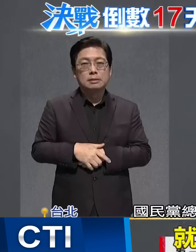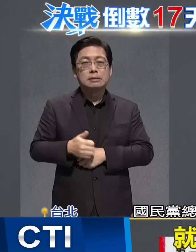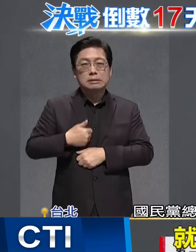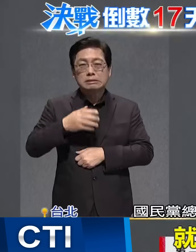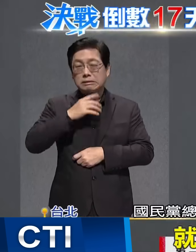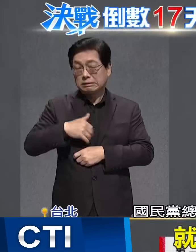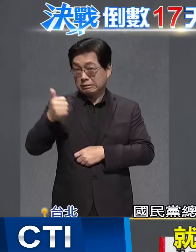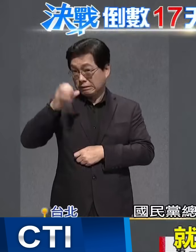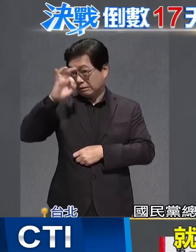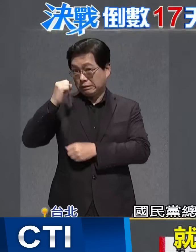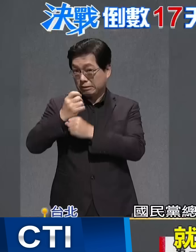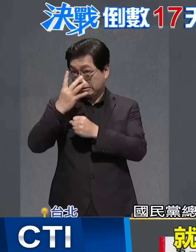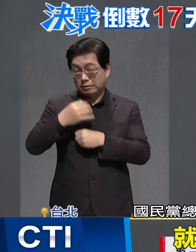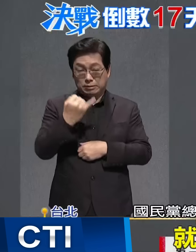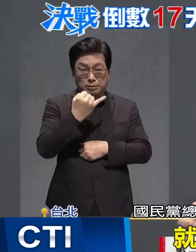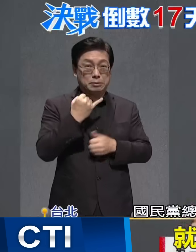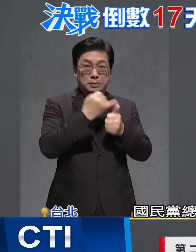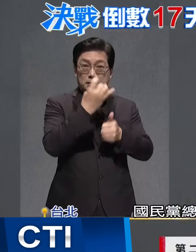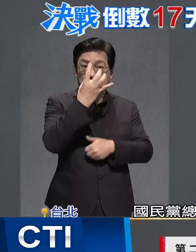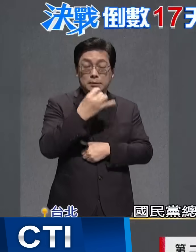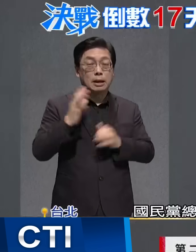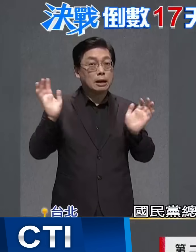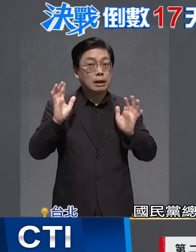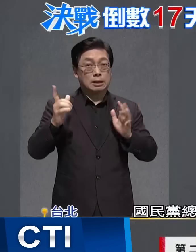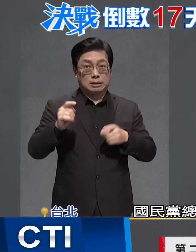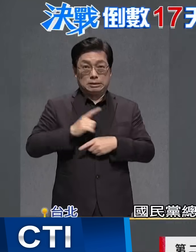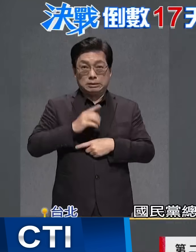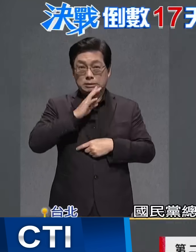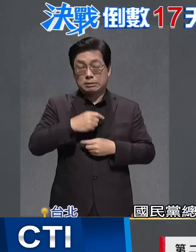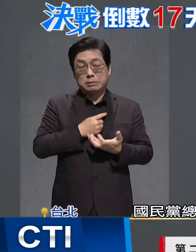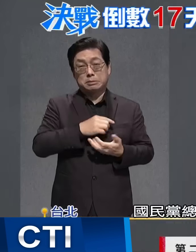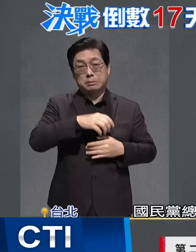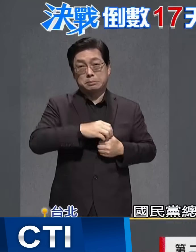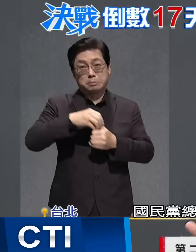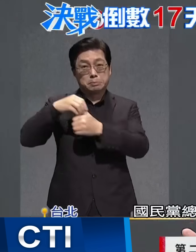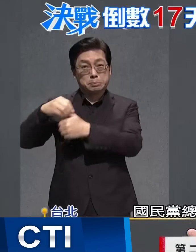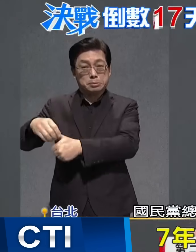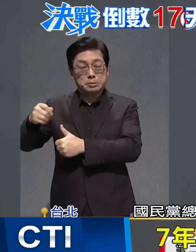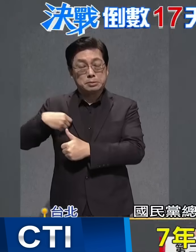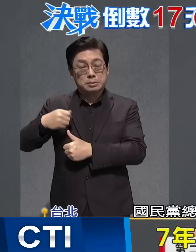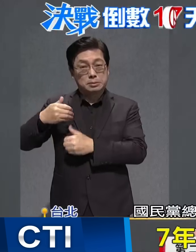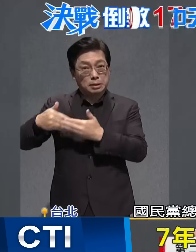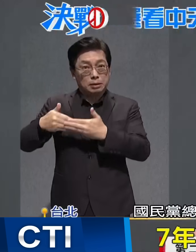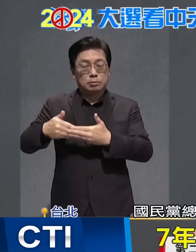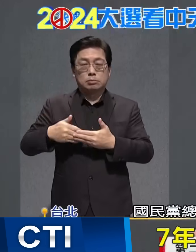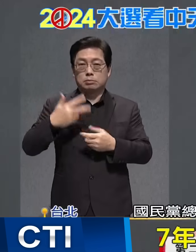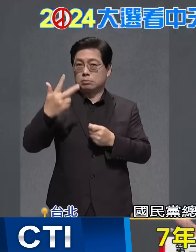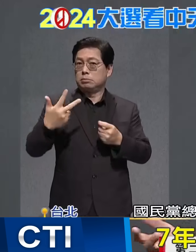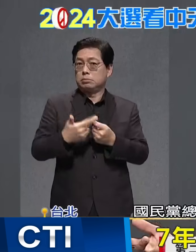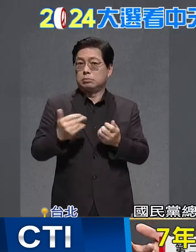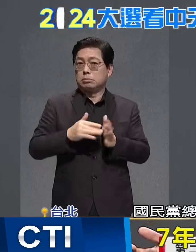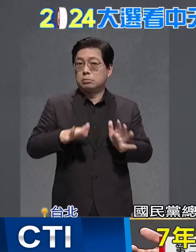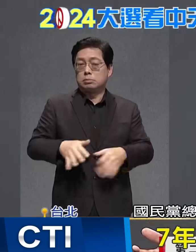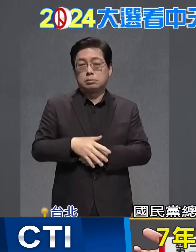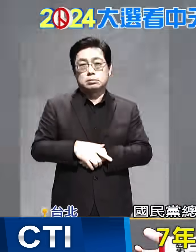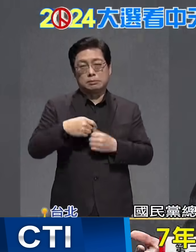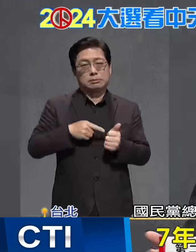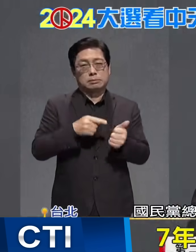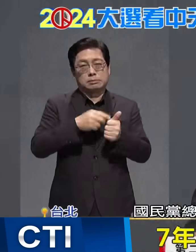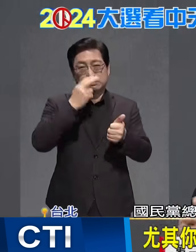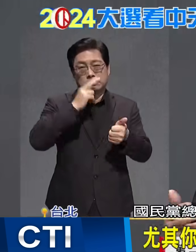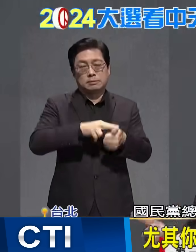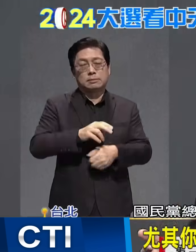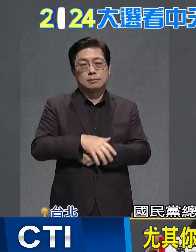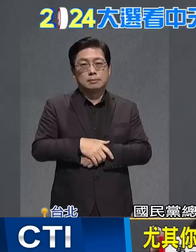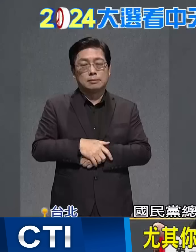找无工，查某找无翁，咱个囡仔爱吃乌龙工，啊，七年啊，啊，你也唔敢废止 APA， 又